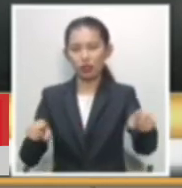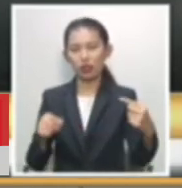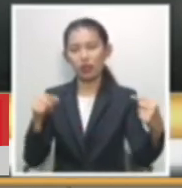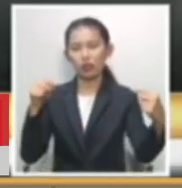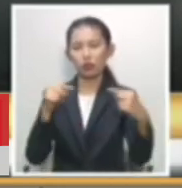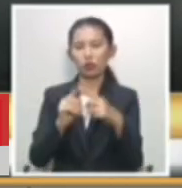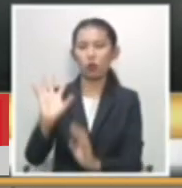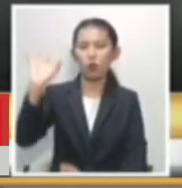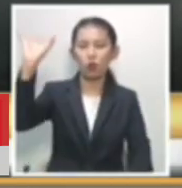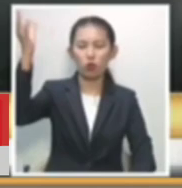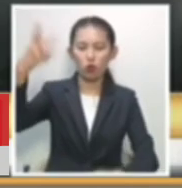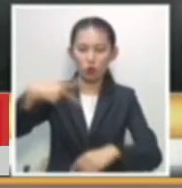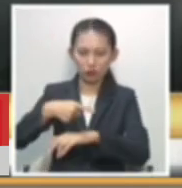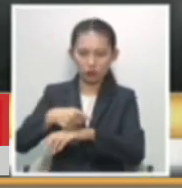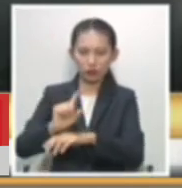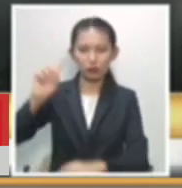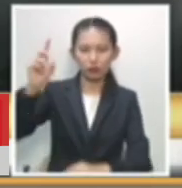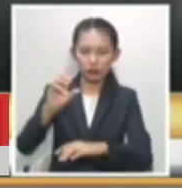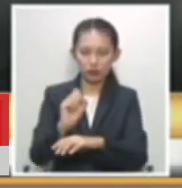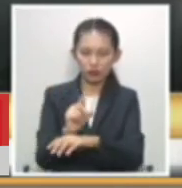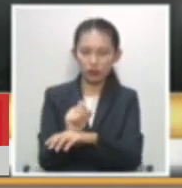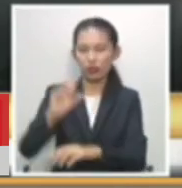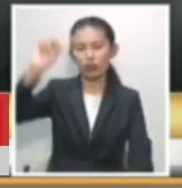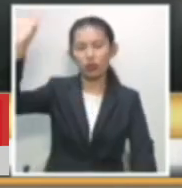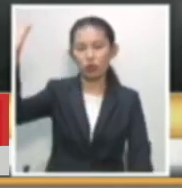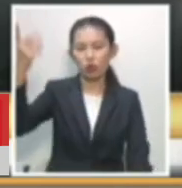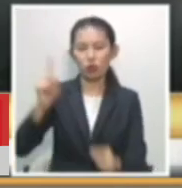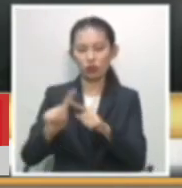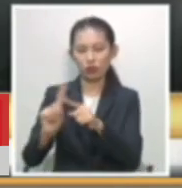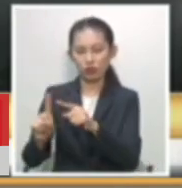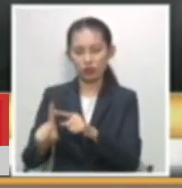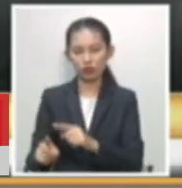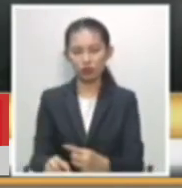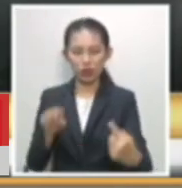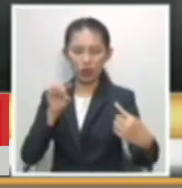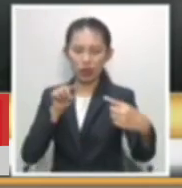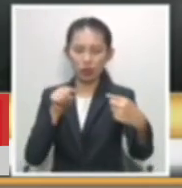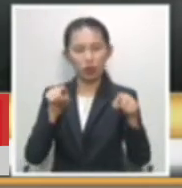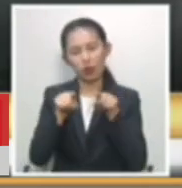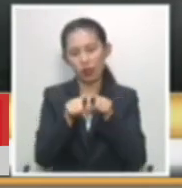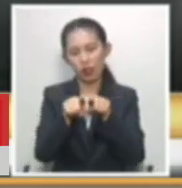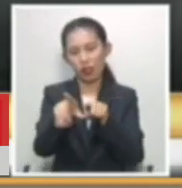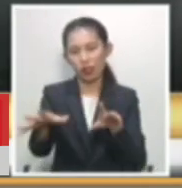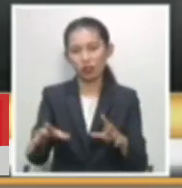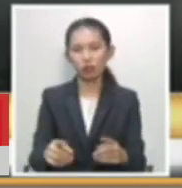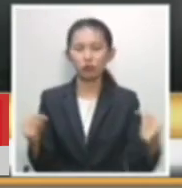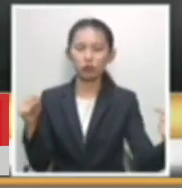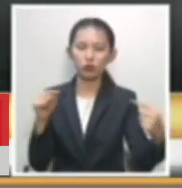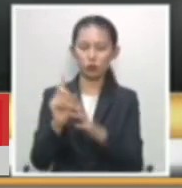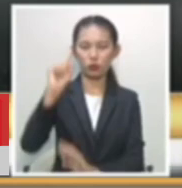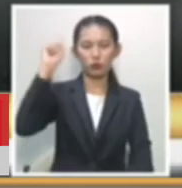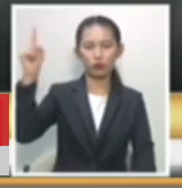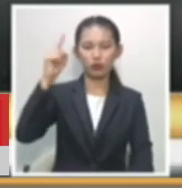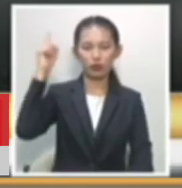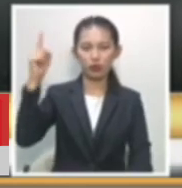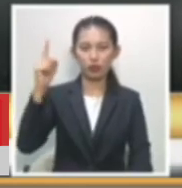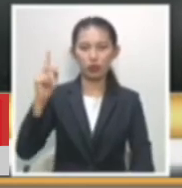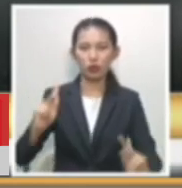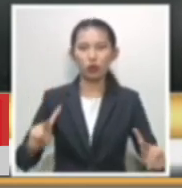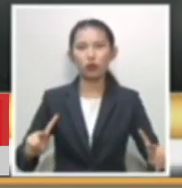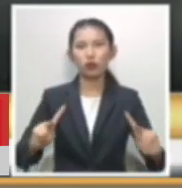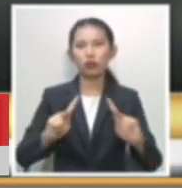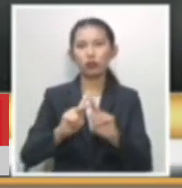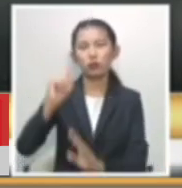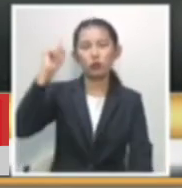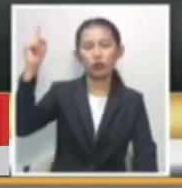เกิดขึ้นณขณะนี้และกำลังจะเกิดขึ้นค่ะโดยเฉพาะการท่องเที่ยวที่เป็นกระทรวงที่ได้รับสัดส่วน